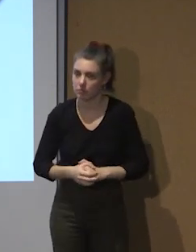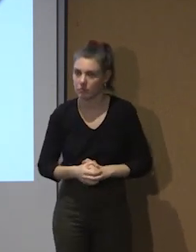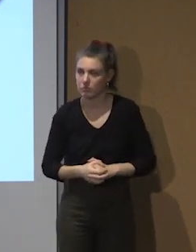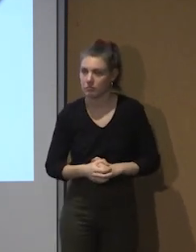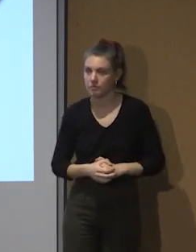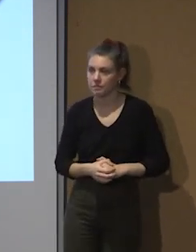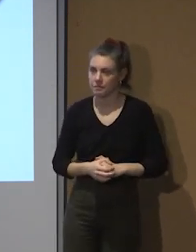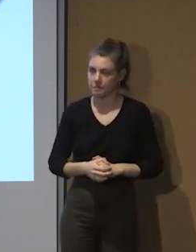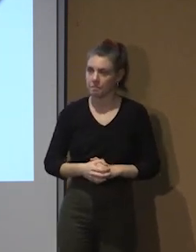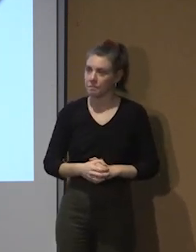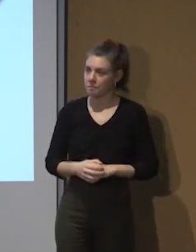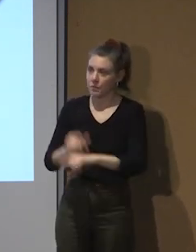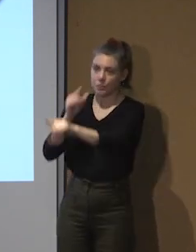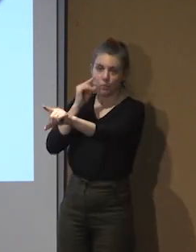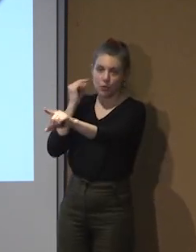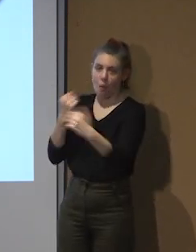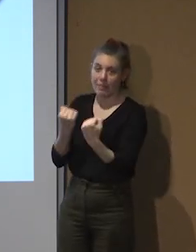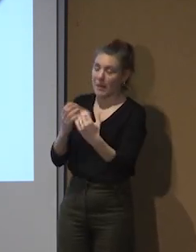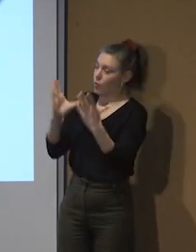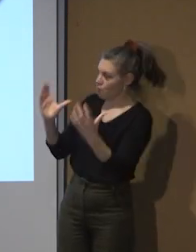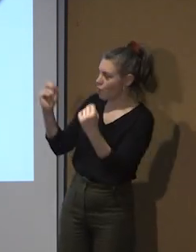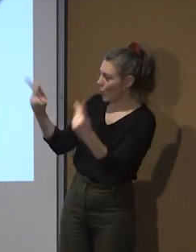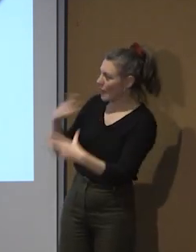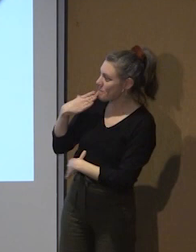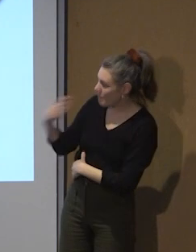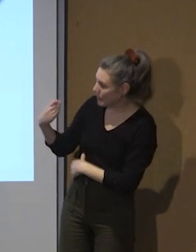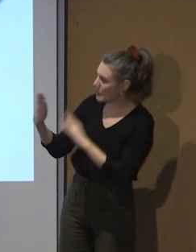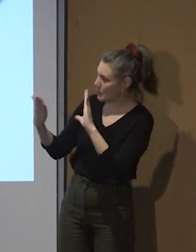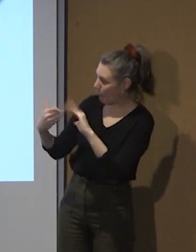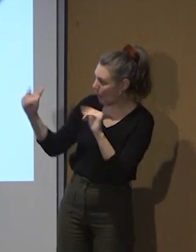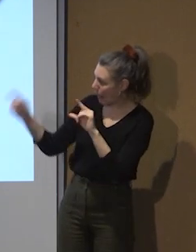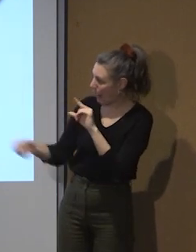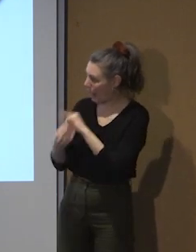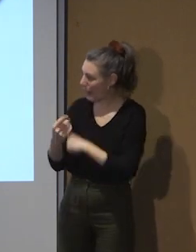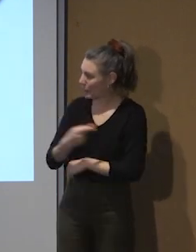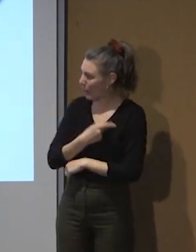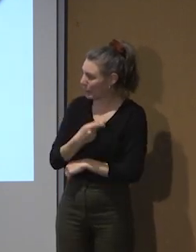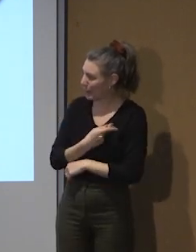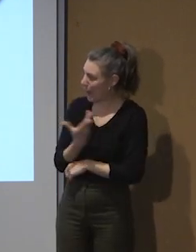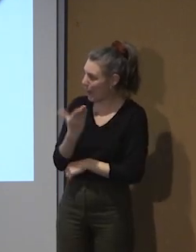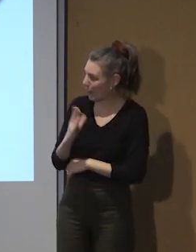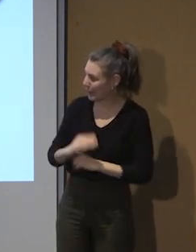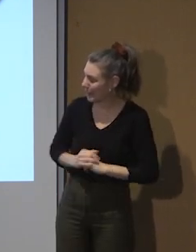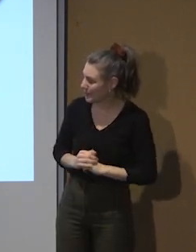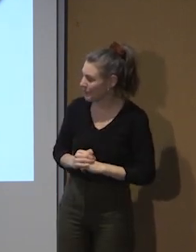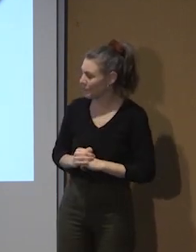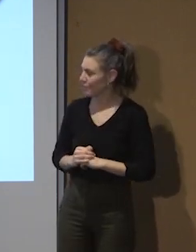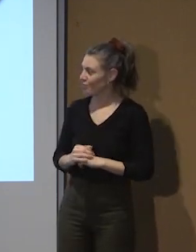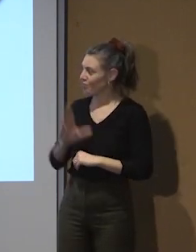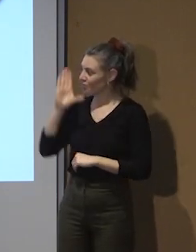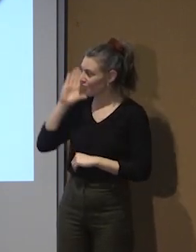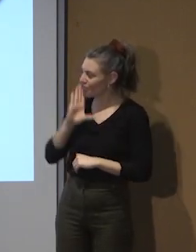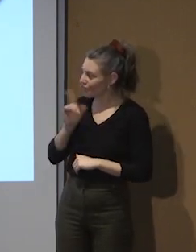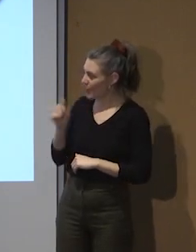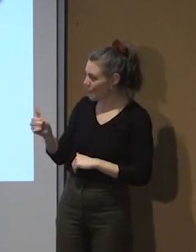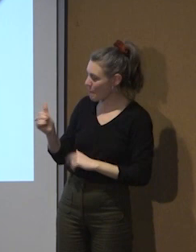On enchaîne et on pourra y revenir de toute façon. Docteur Guillemot l'équipé, c'est à vous. Vous allez aborder 2 exemples. Alors, quels sont les bienfaits